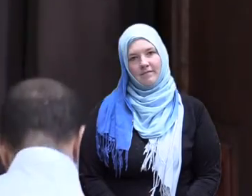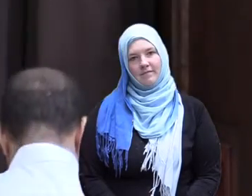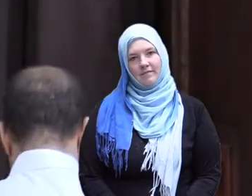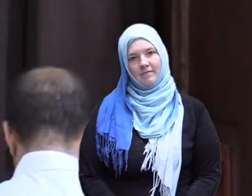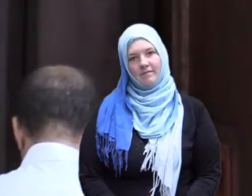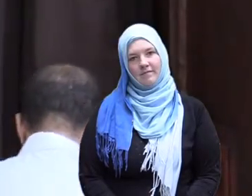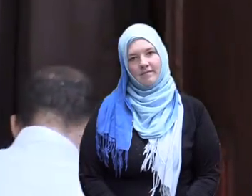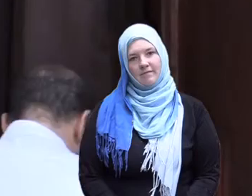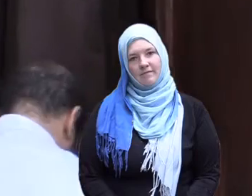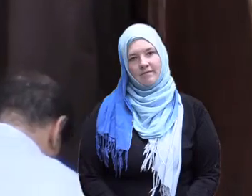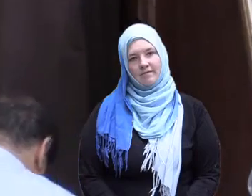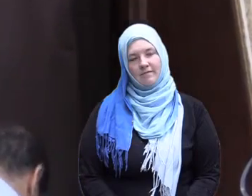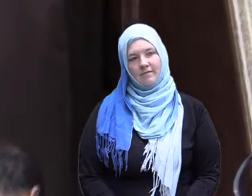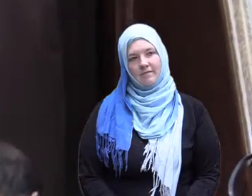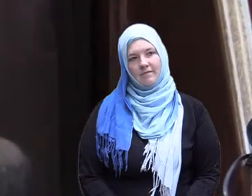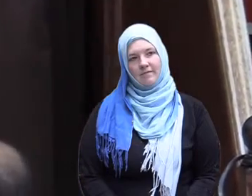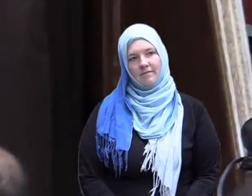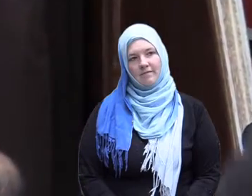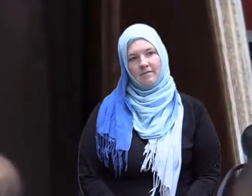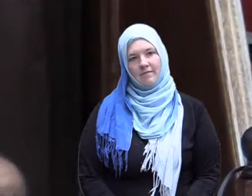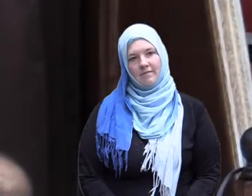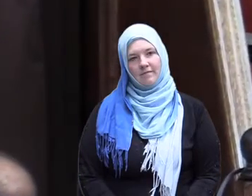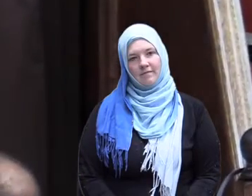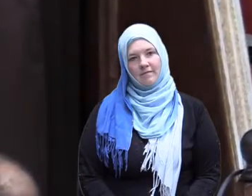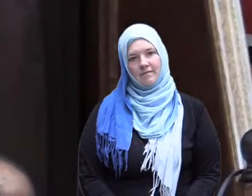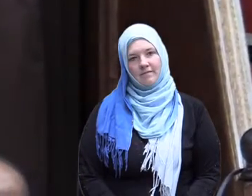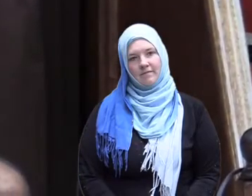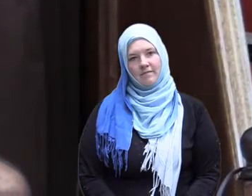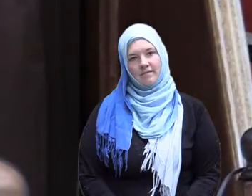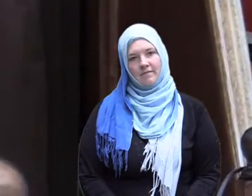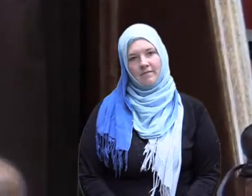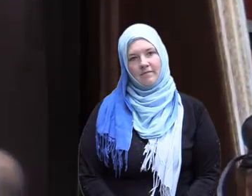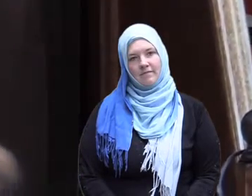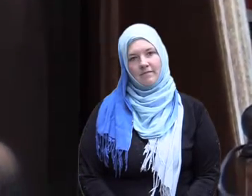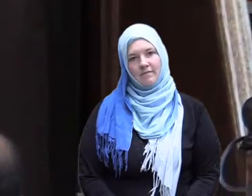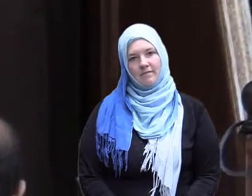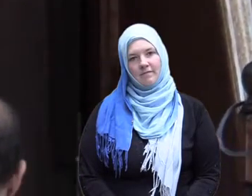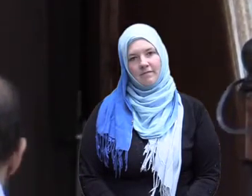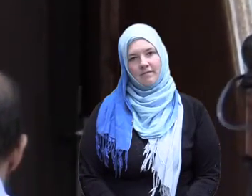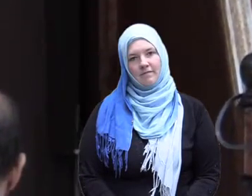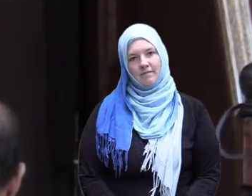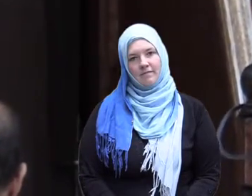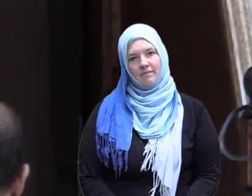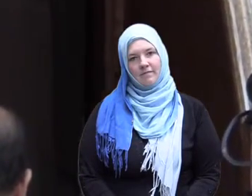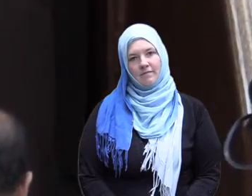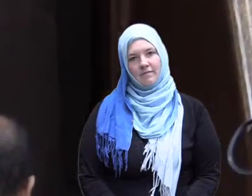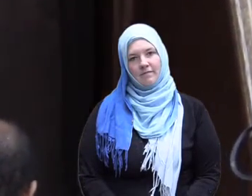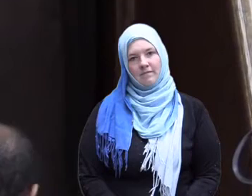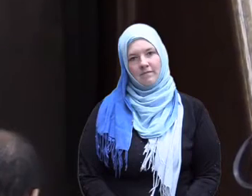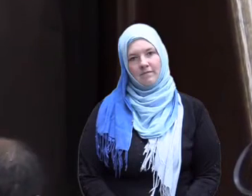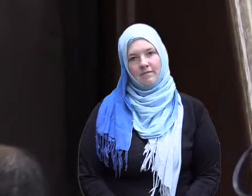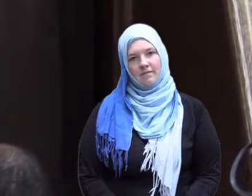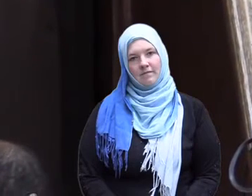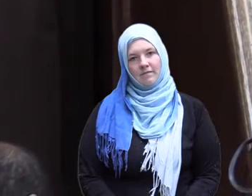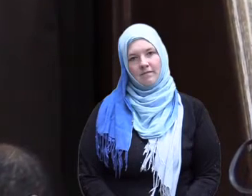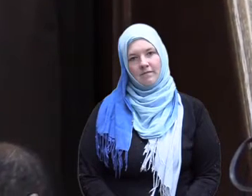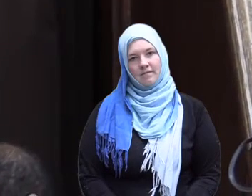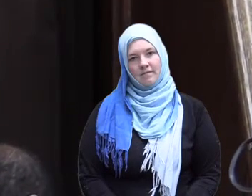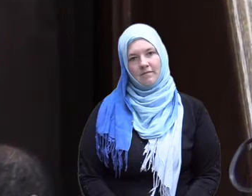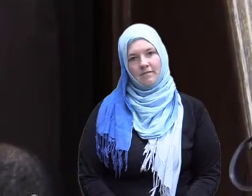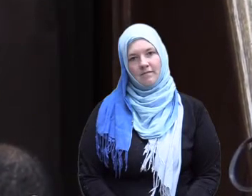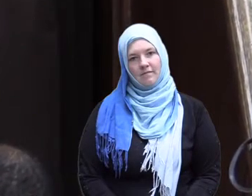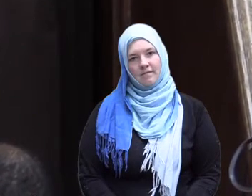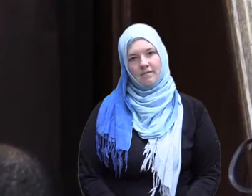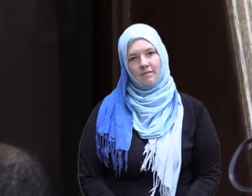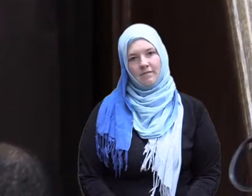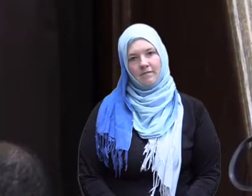الأمانة ونصح الأمة وكشف الغمة وجاهد في سبيل دينه حتى أتاه اليقين. فاللهم